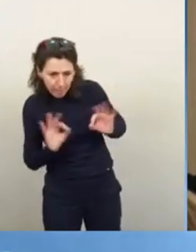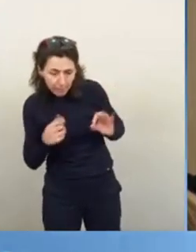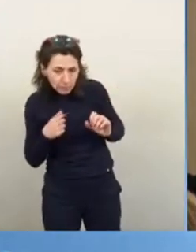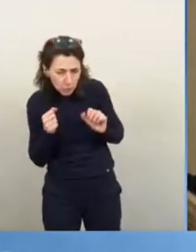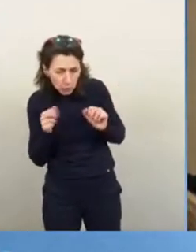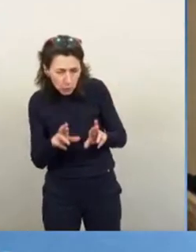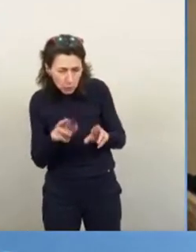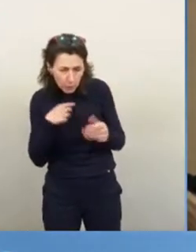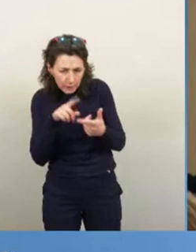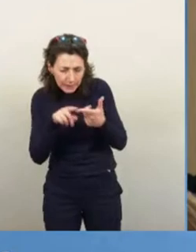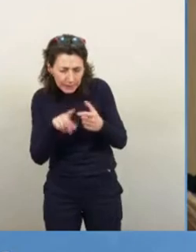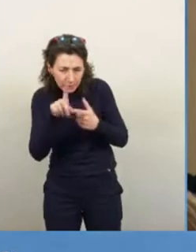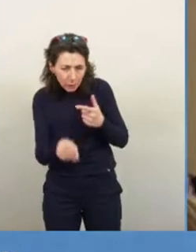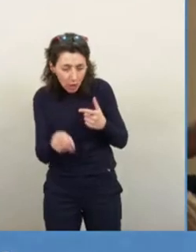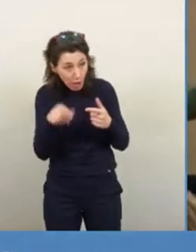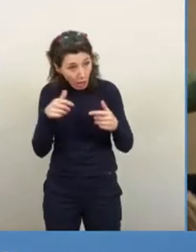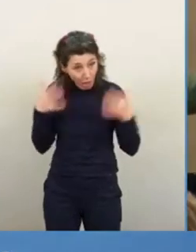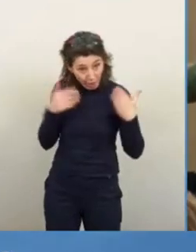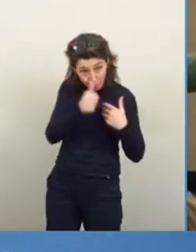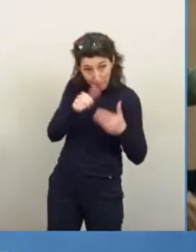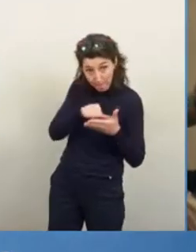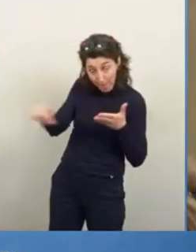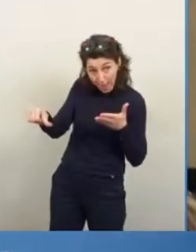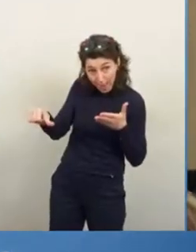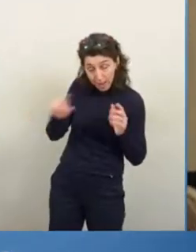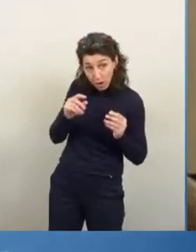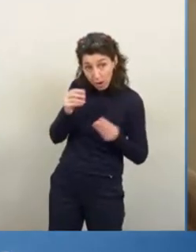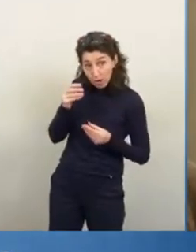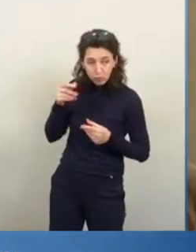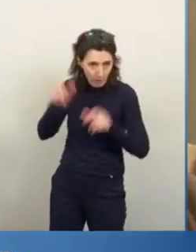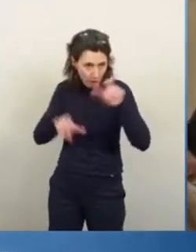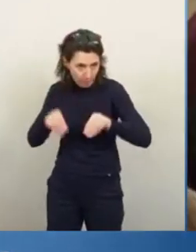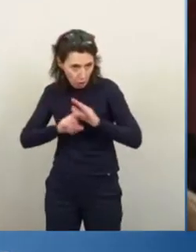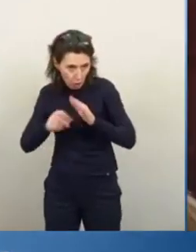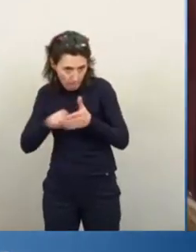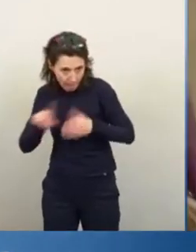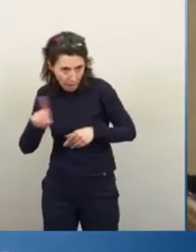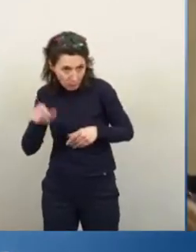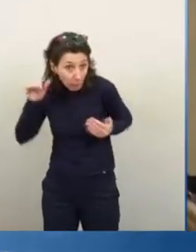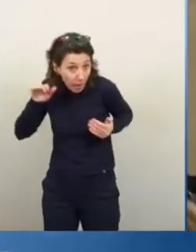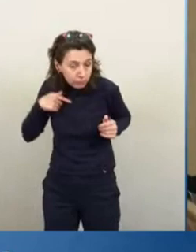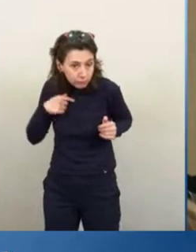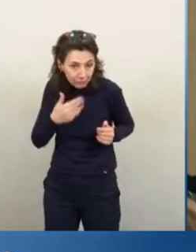que vous payerez bien ces frais vous-même et ne les ferez pas payer par au contribuable Grenoble merci